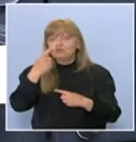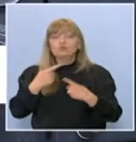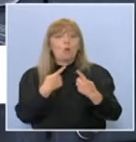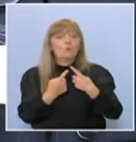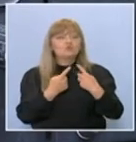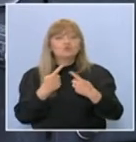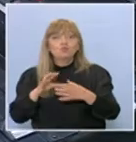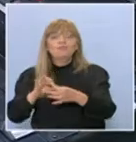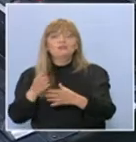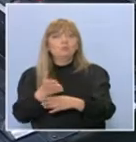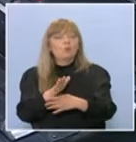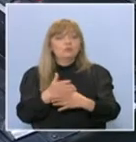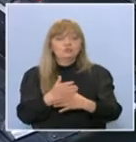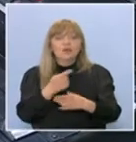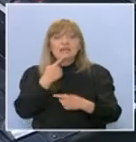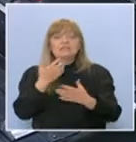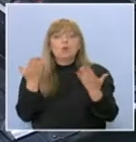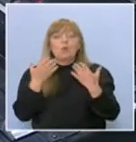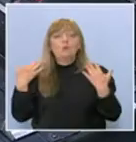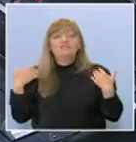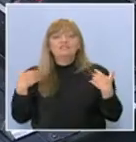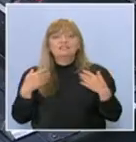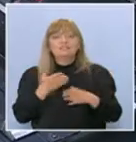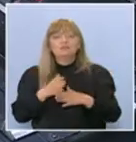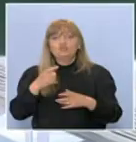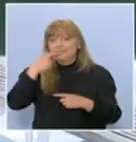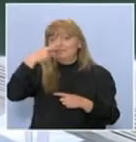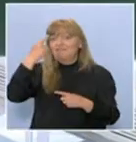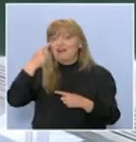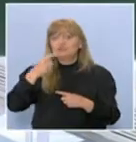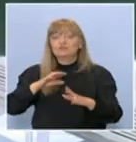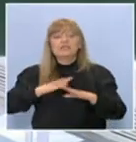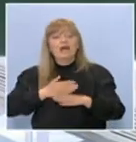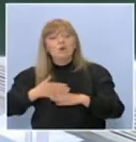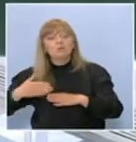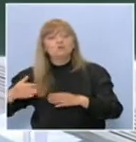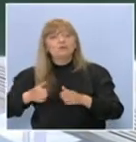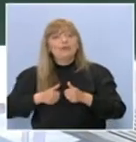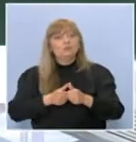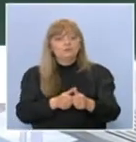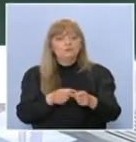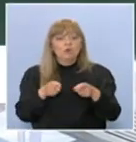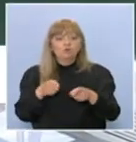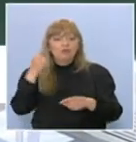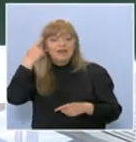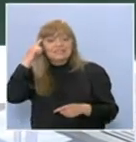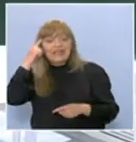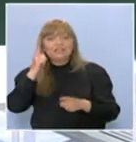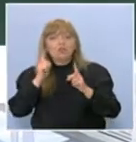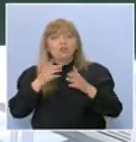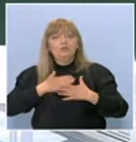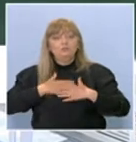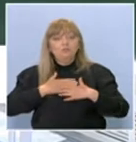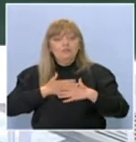За университета гостуването има част от важно и постоянно сътрудничество. Това знание, което има в университета,